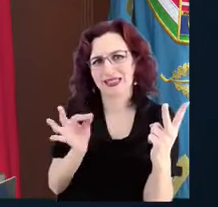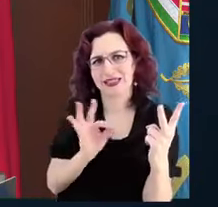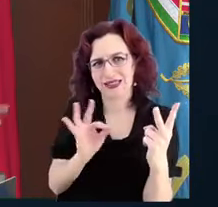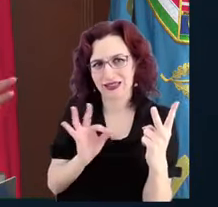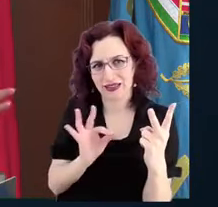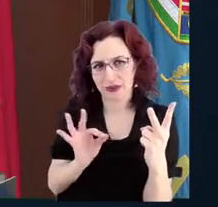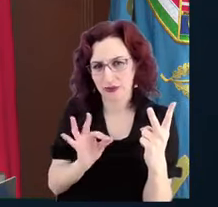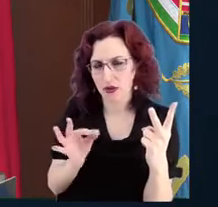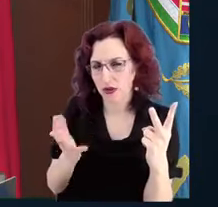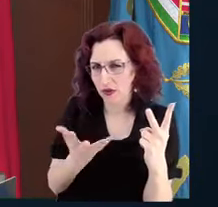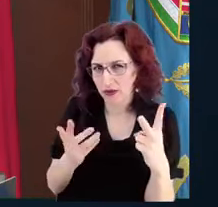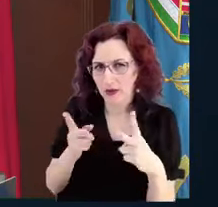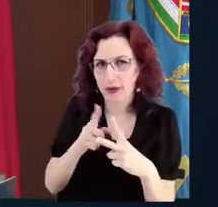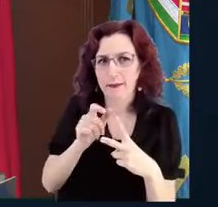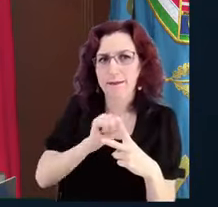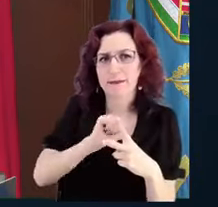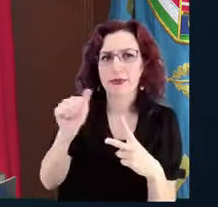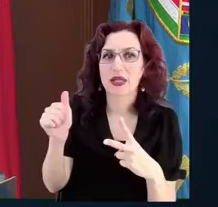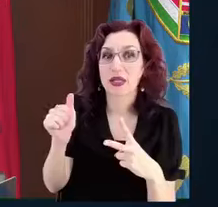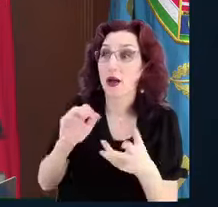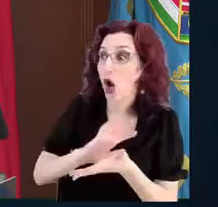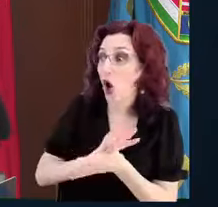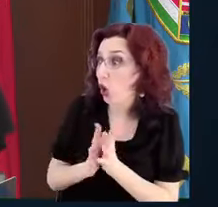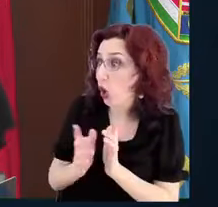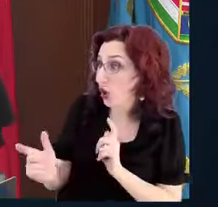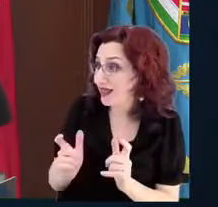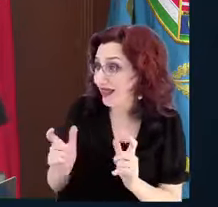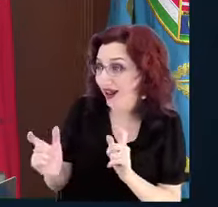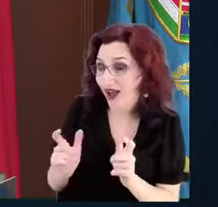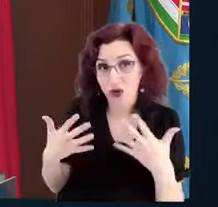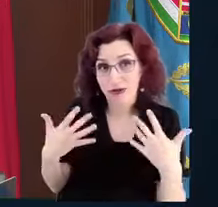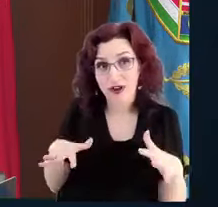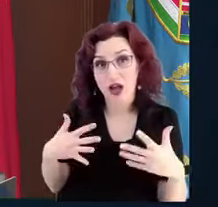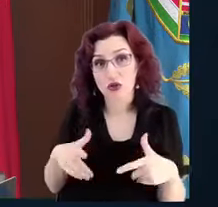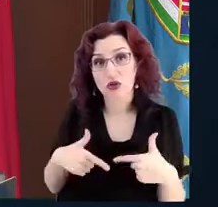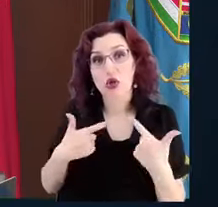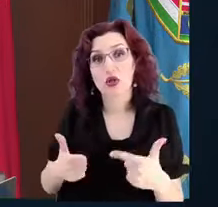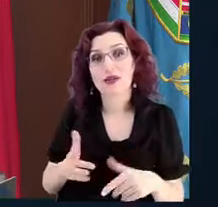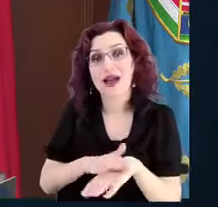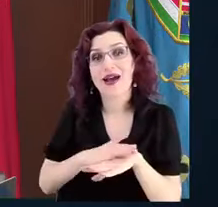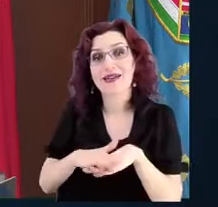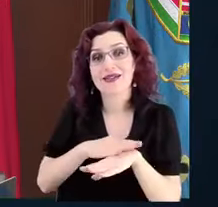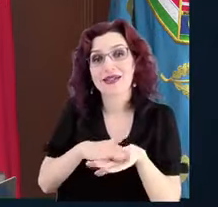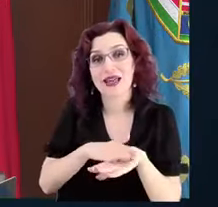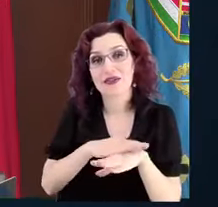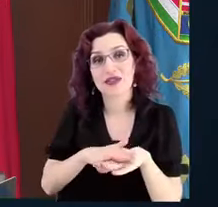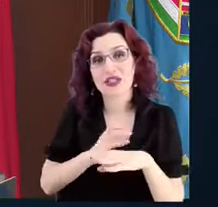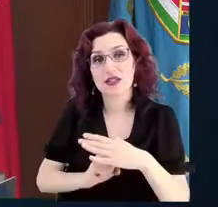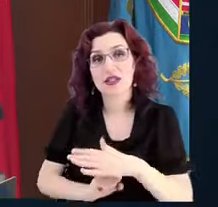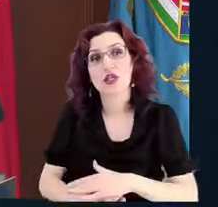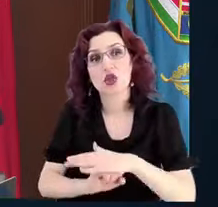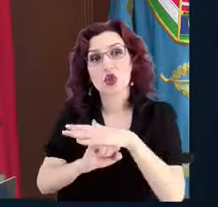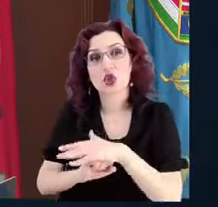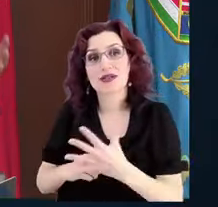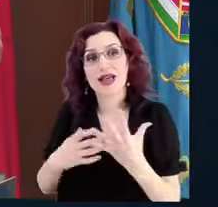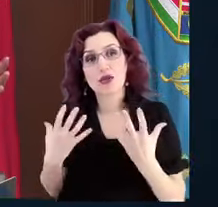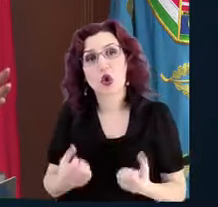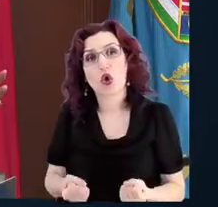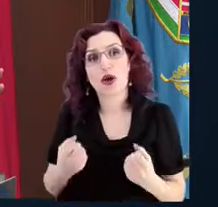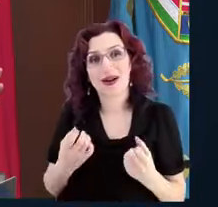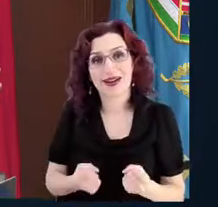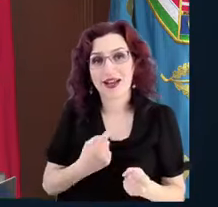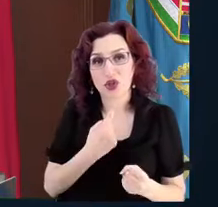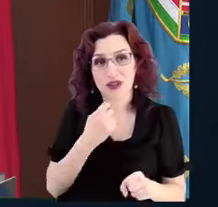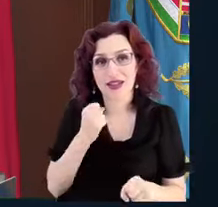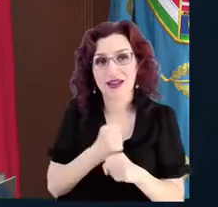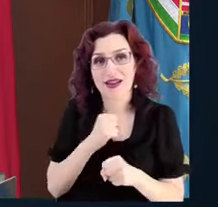figlia di un sistema contrattuale di offrire servizi e sostegno concreto alle lavoratrici e lavoratori del sistema del turismo